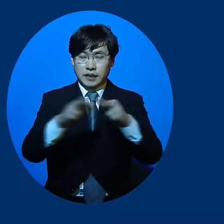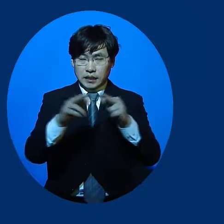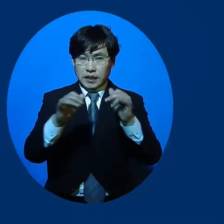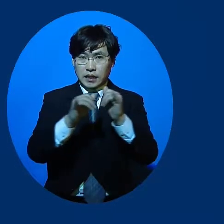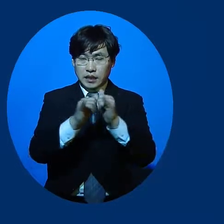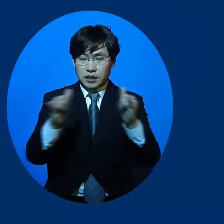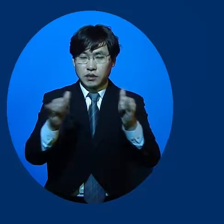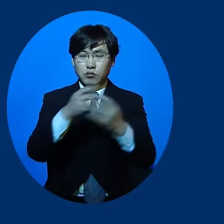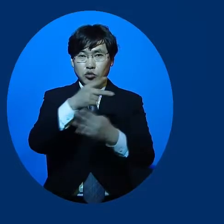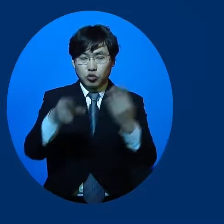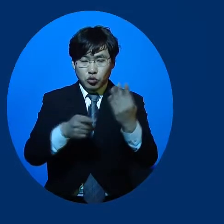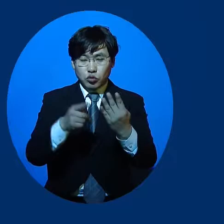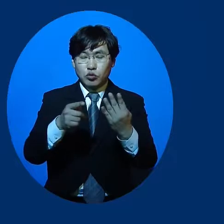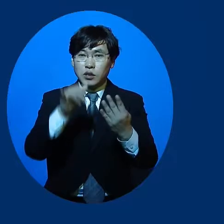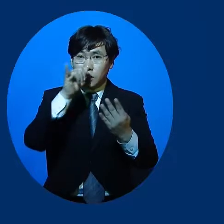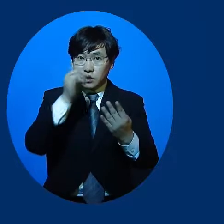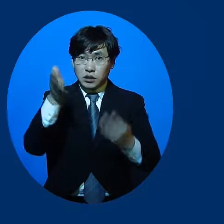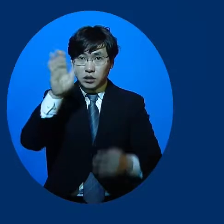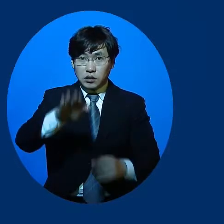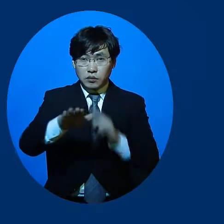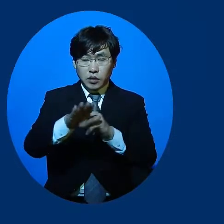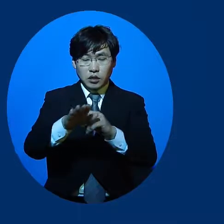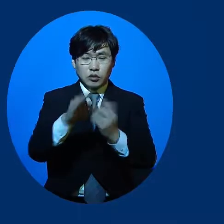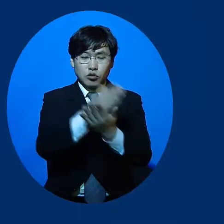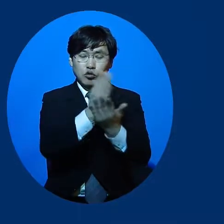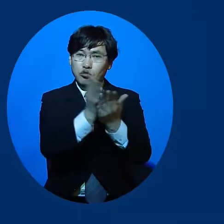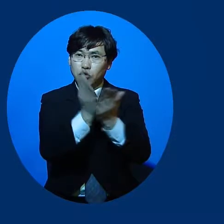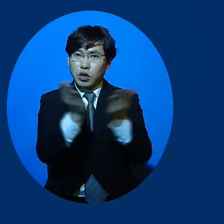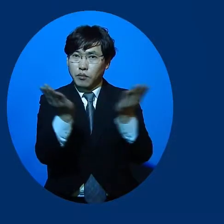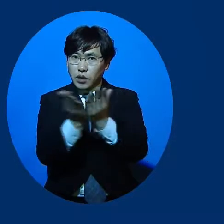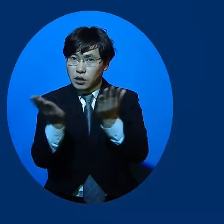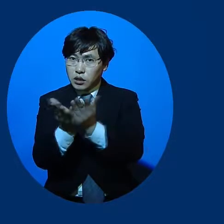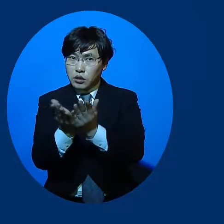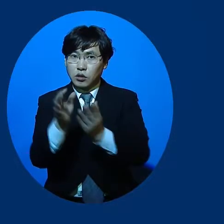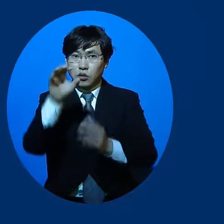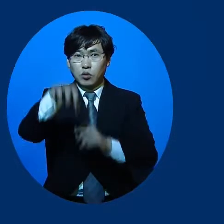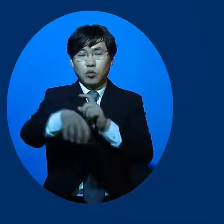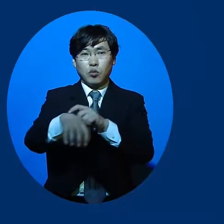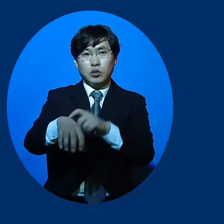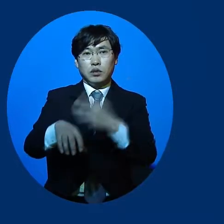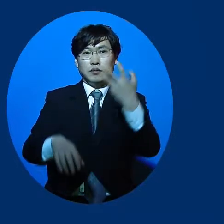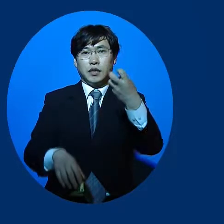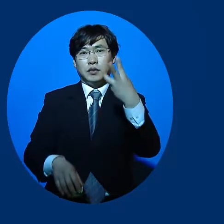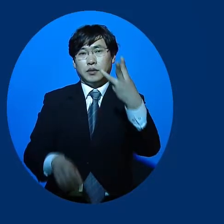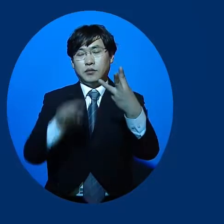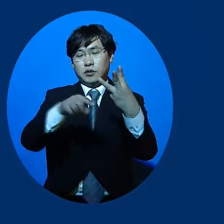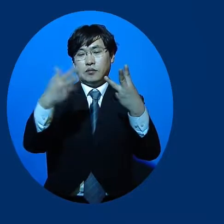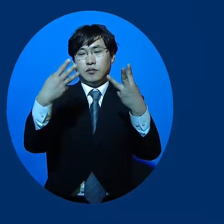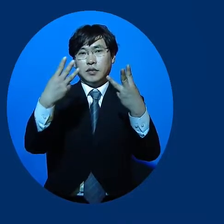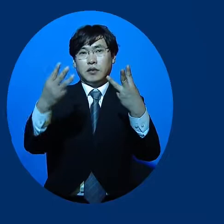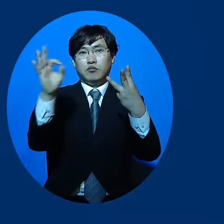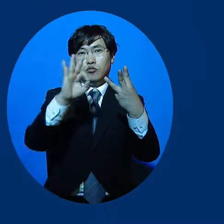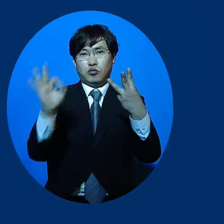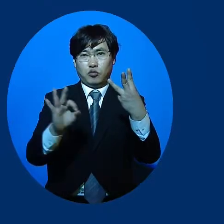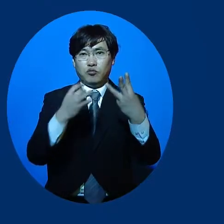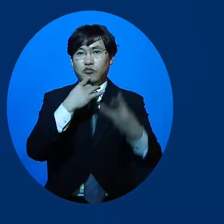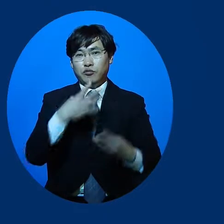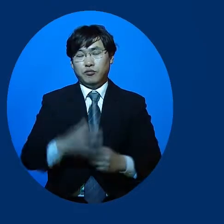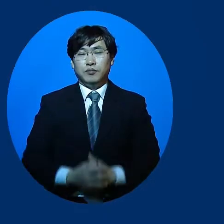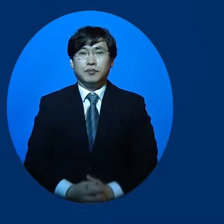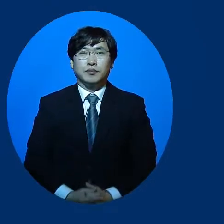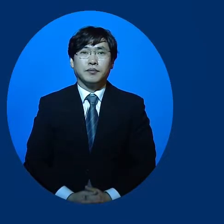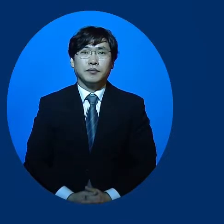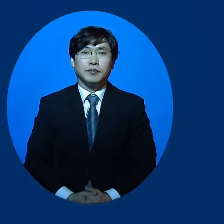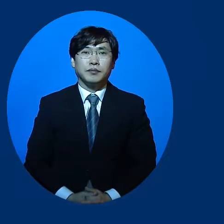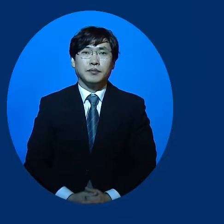운영하는 국민체육센터에서도 장애인 이용률이 10% 미만인 곳이 83.3%로 나타났습니다. 특히